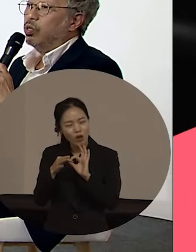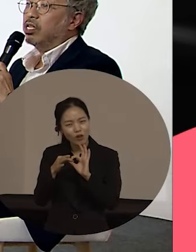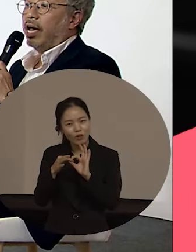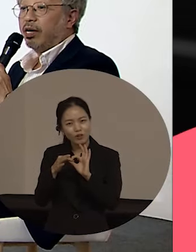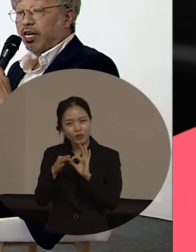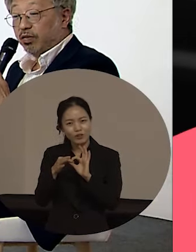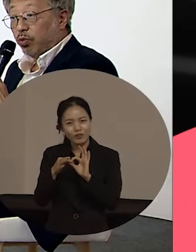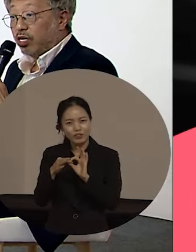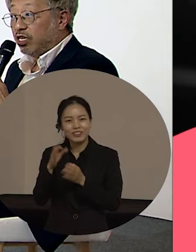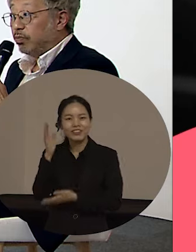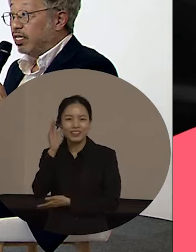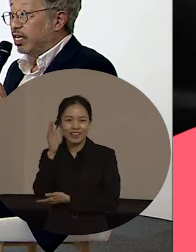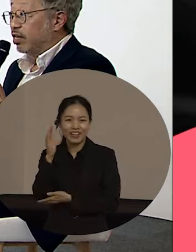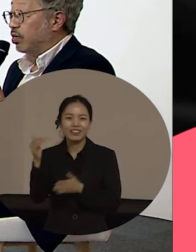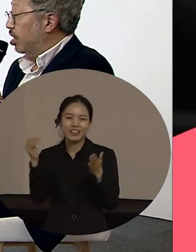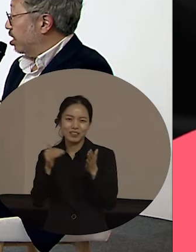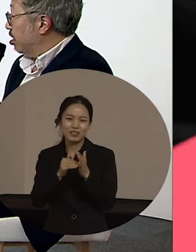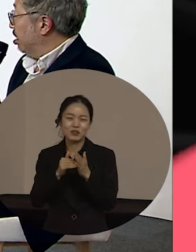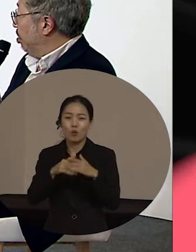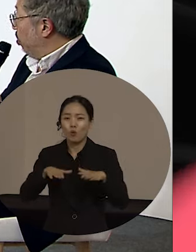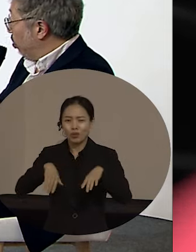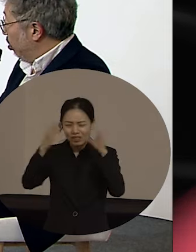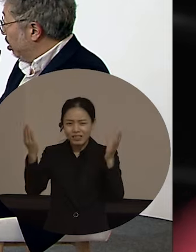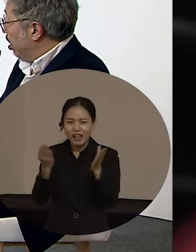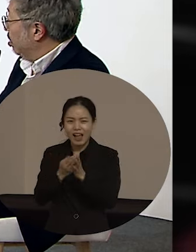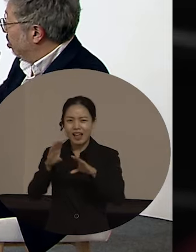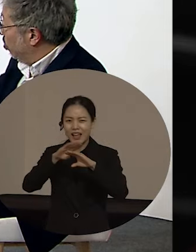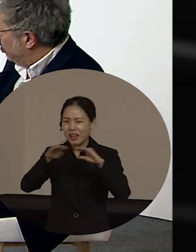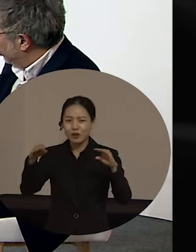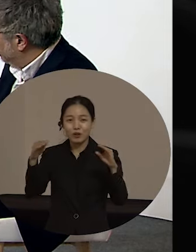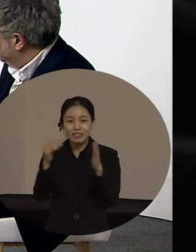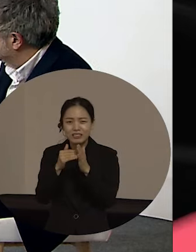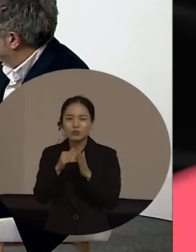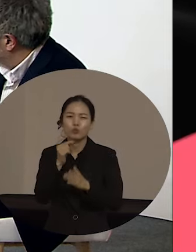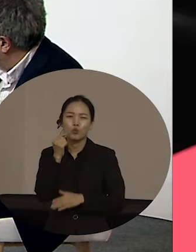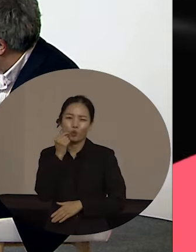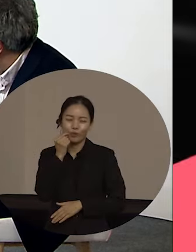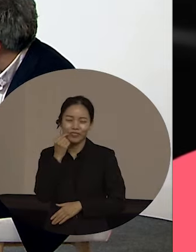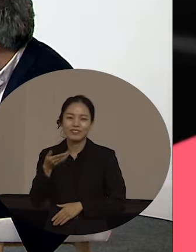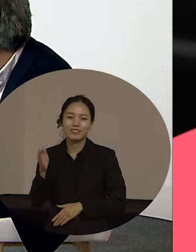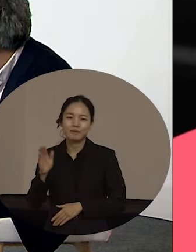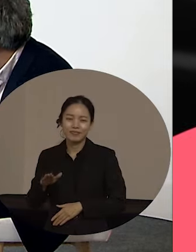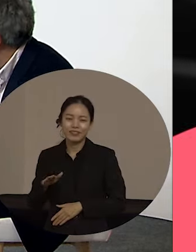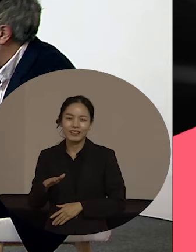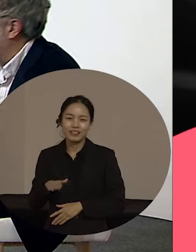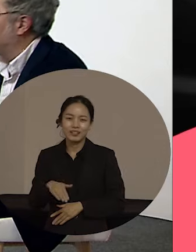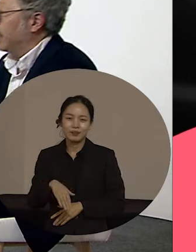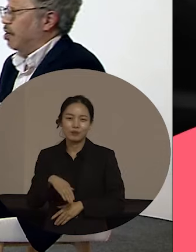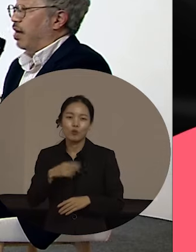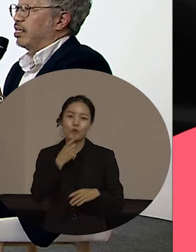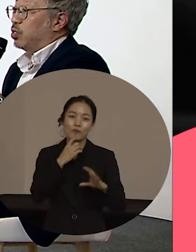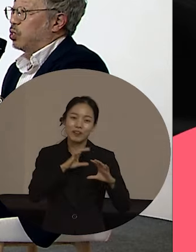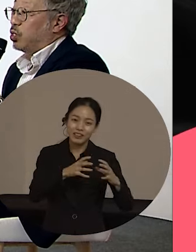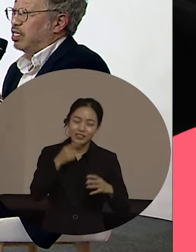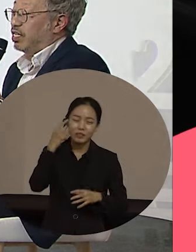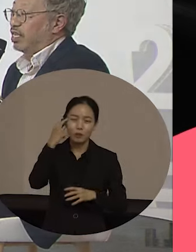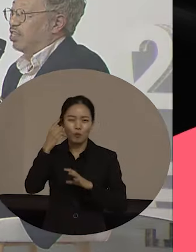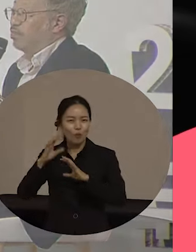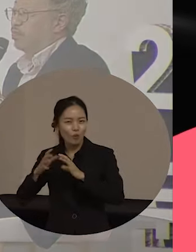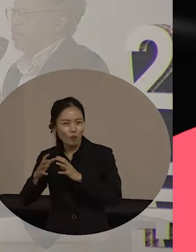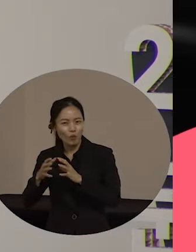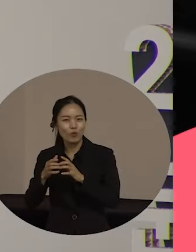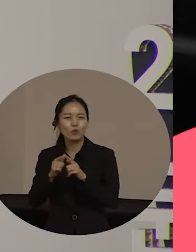사실은 오늘 다 해결하진 못하지만 그런 얘기를 몽골리아 그리고 핀란드 그리고 우리나라 그런 미국 사례에서 많이 들을